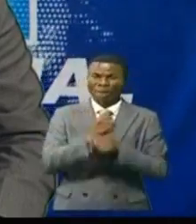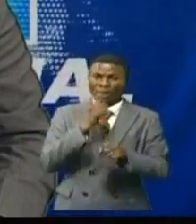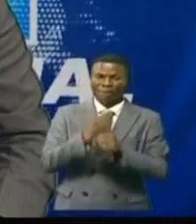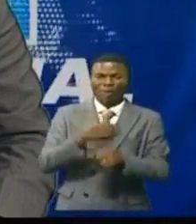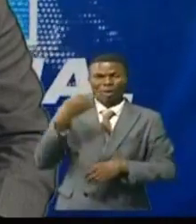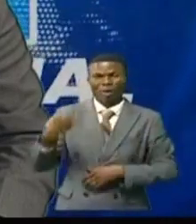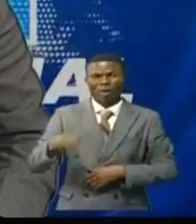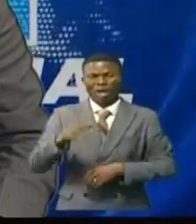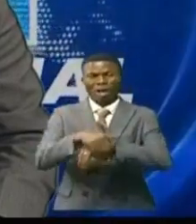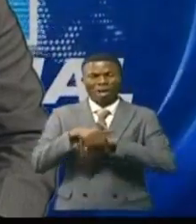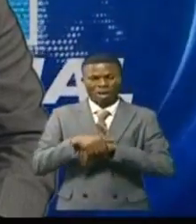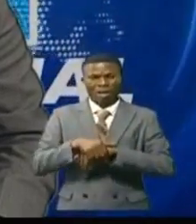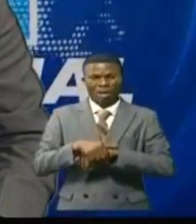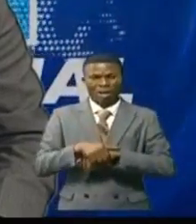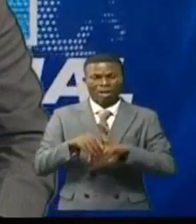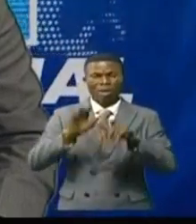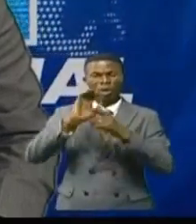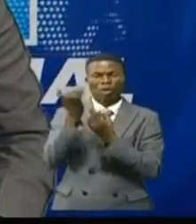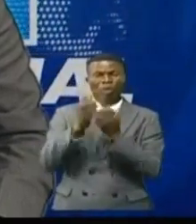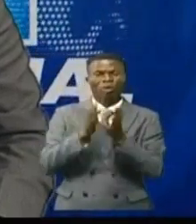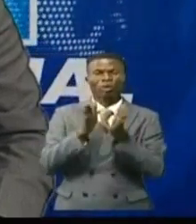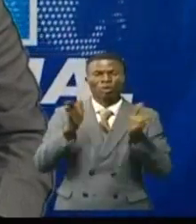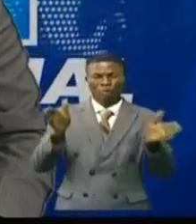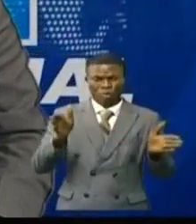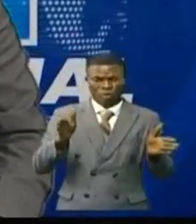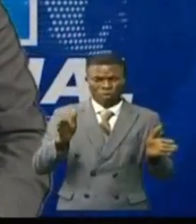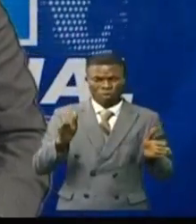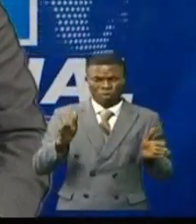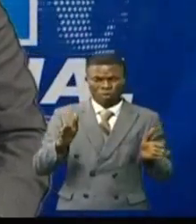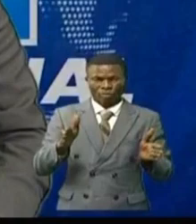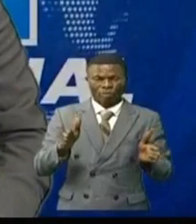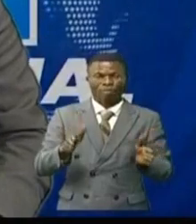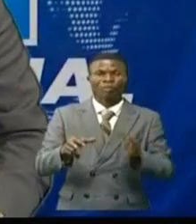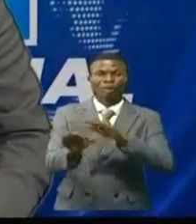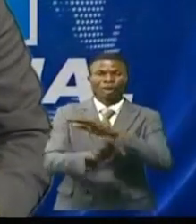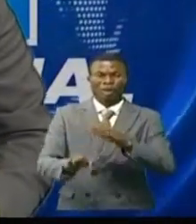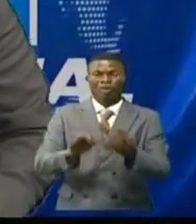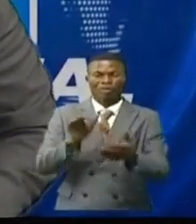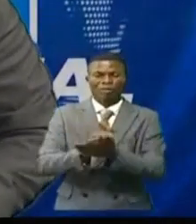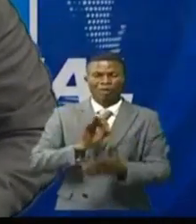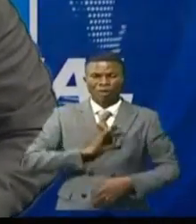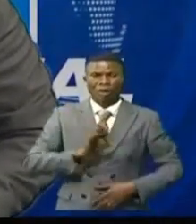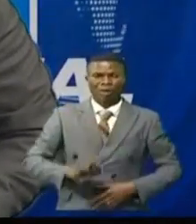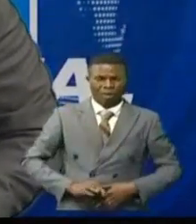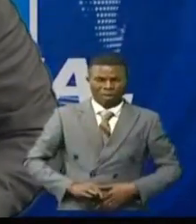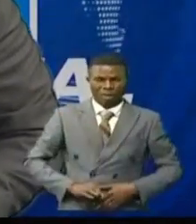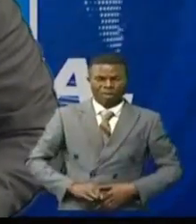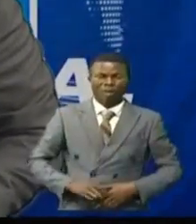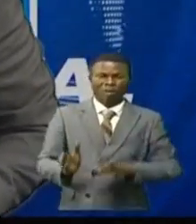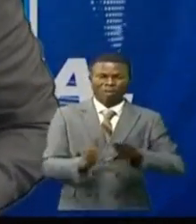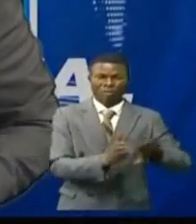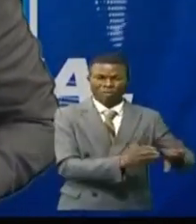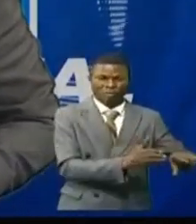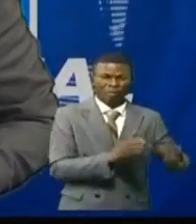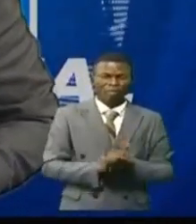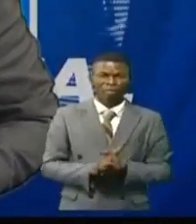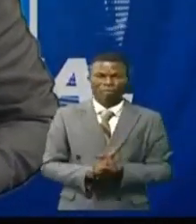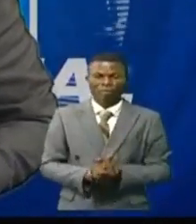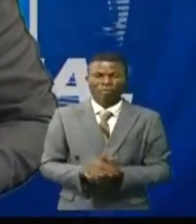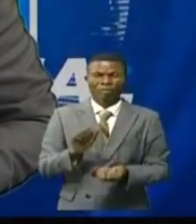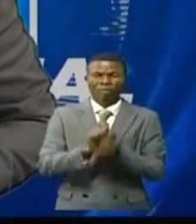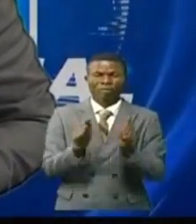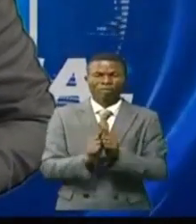le français, l'anglais et la culture générale, informe la Fondation Denis Nyakiero-Tshisekedi. Et dans le secteur